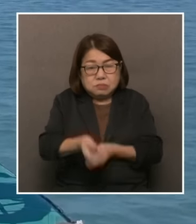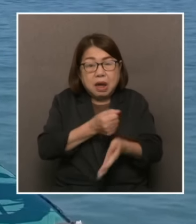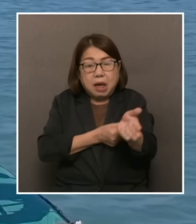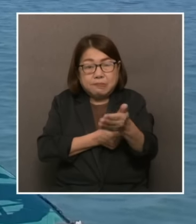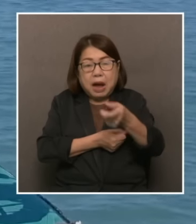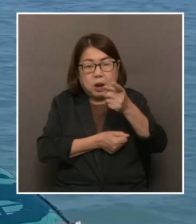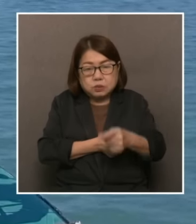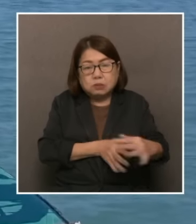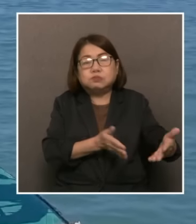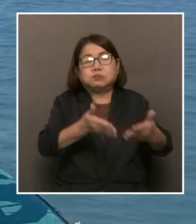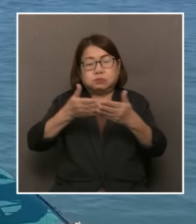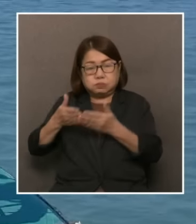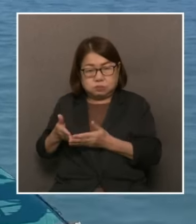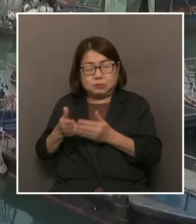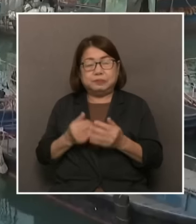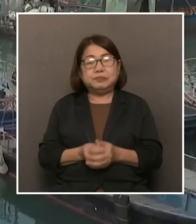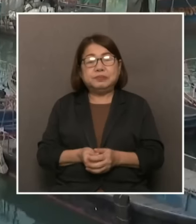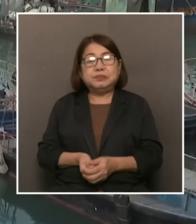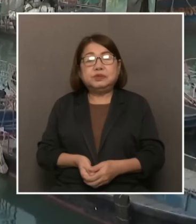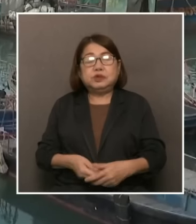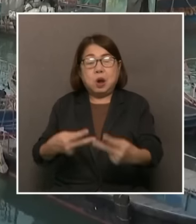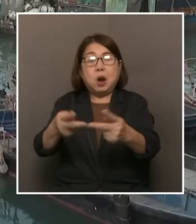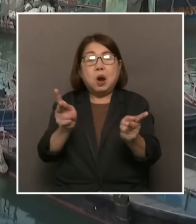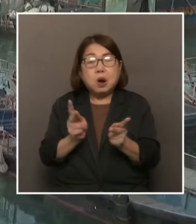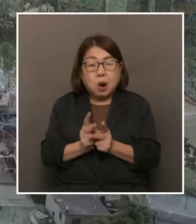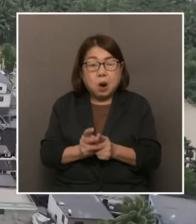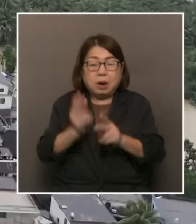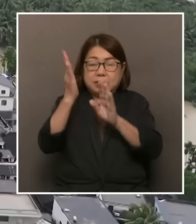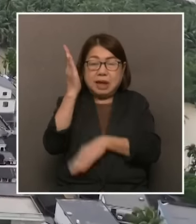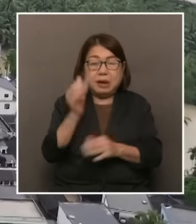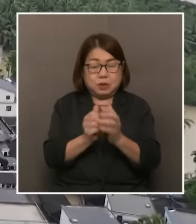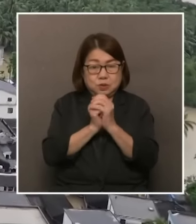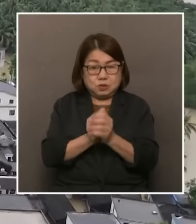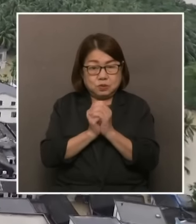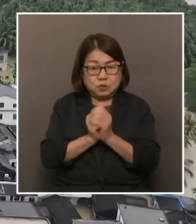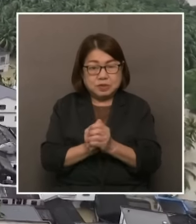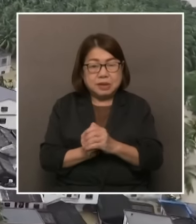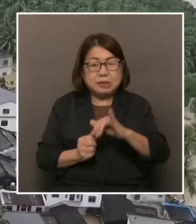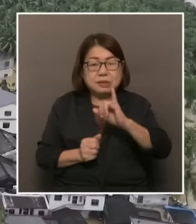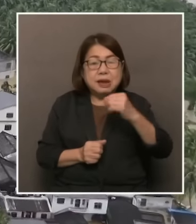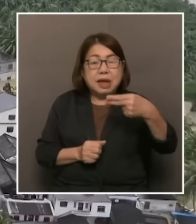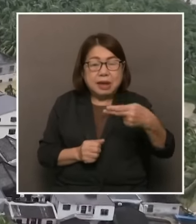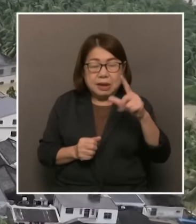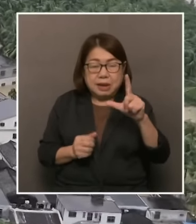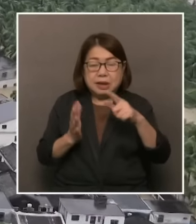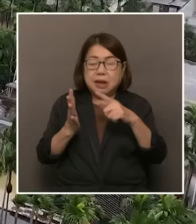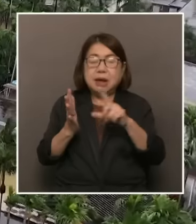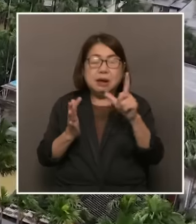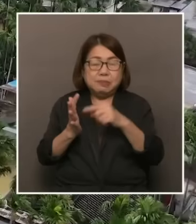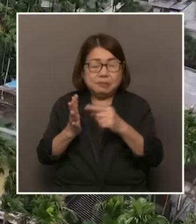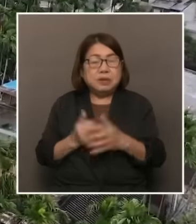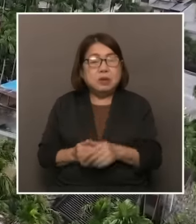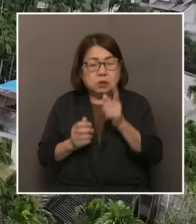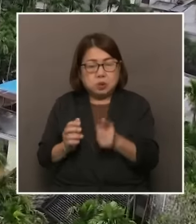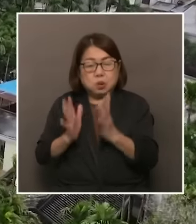ขนาดเดวกัน ที่เกาะหายหัมอยู่ทางตอนใต้ของจีนก็ยังคงต้องเร่งภารกิในการกู้ไภย้ายผู้อยู่อาศัยที่